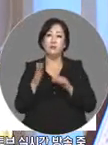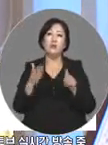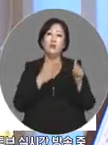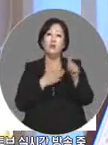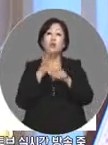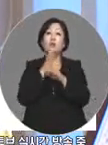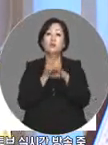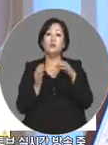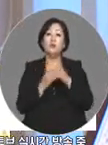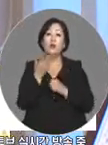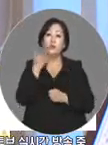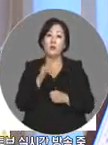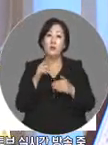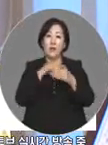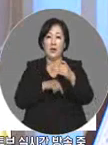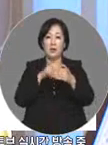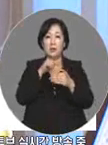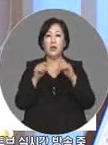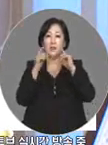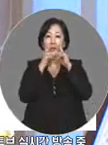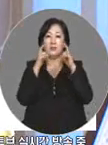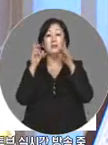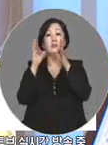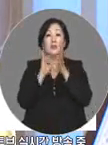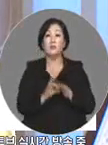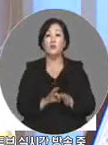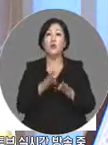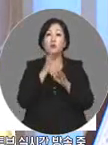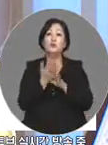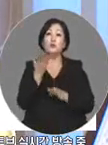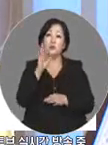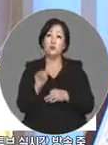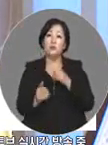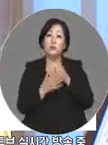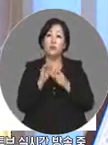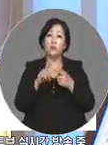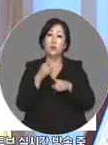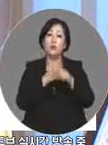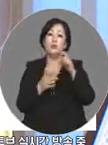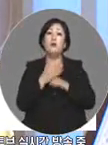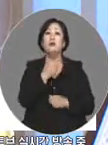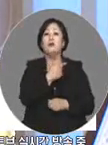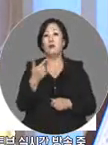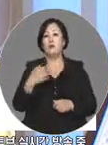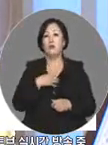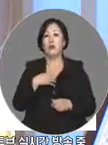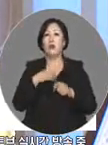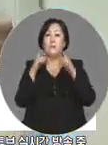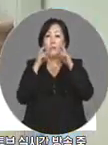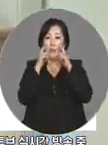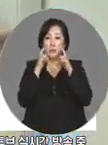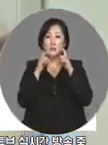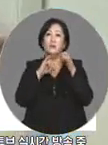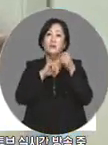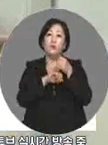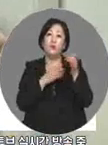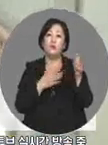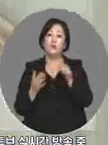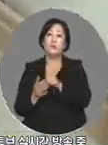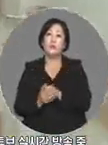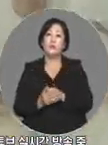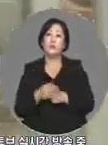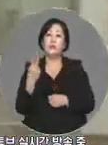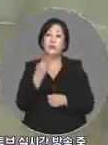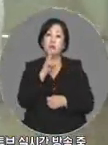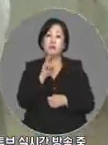하겠습니다. 다만 실내 마스크 의무화는 당분간 계속 유지되며 고위험군에 대해서는 마스크 착용을